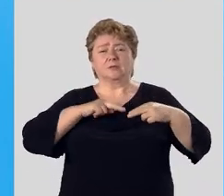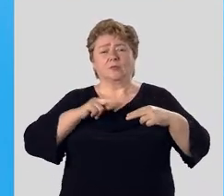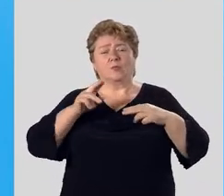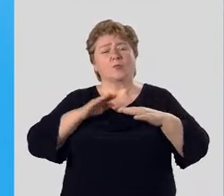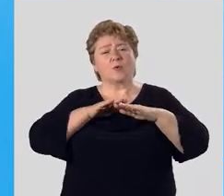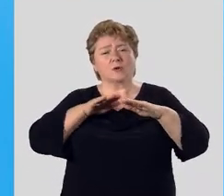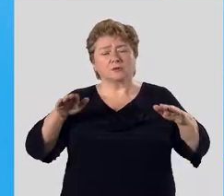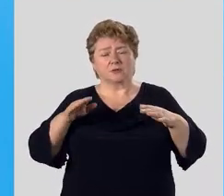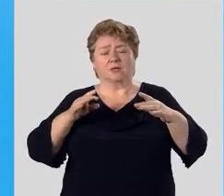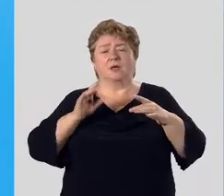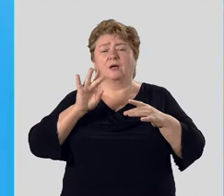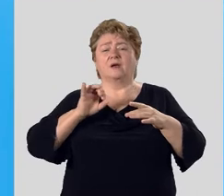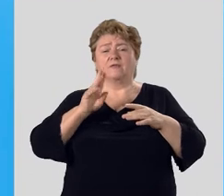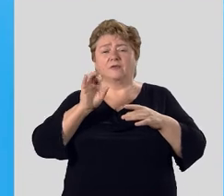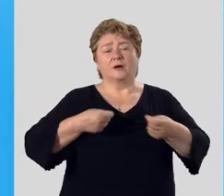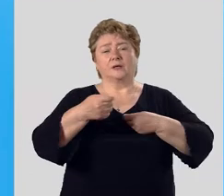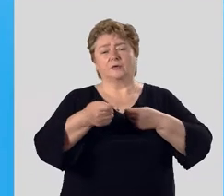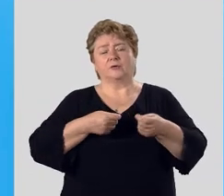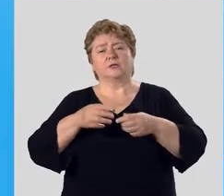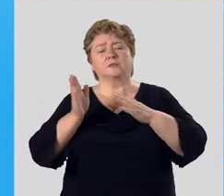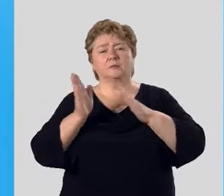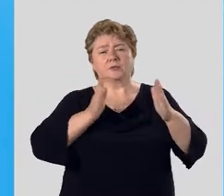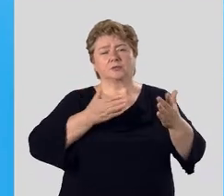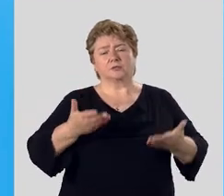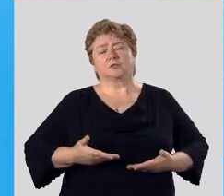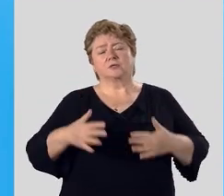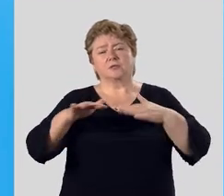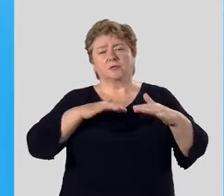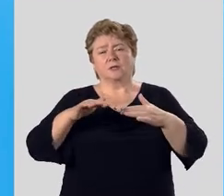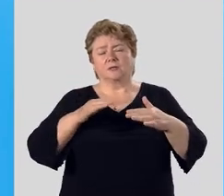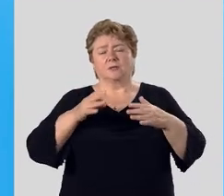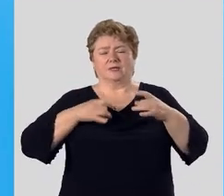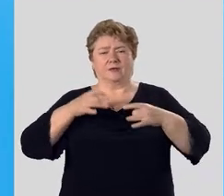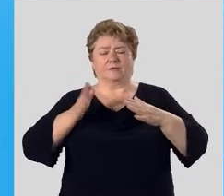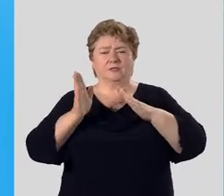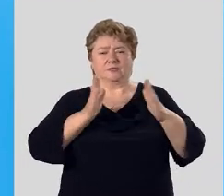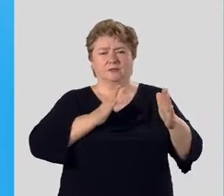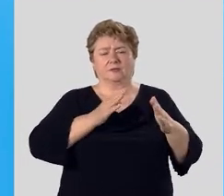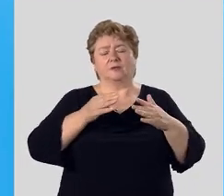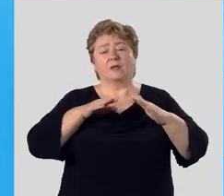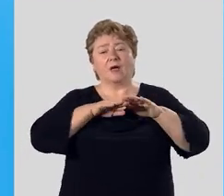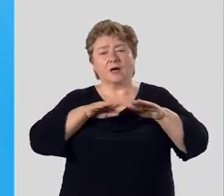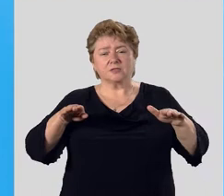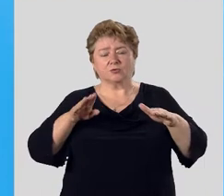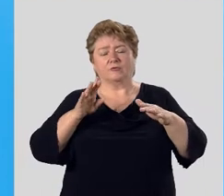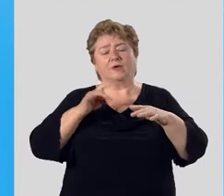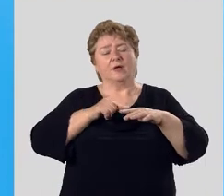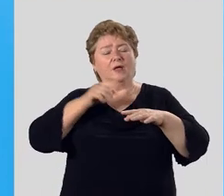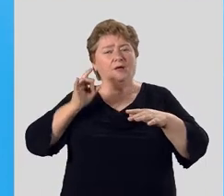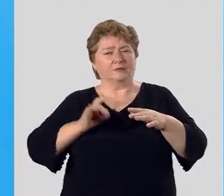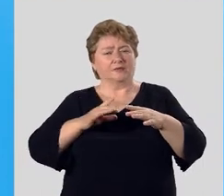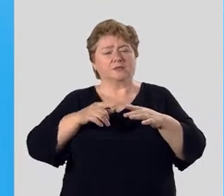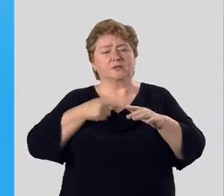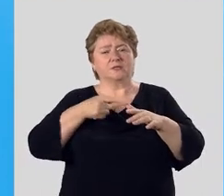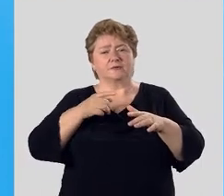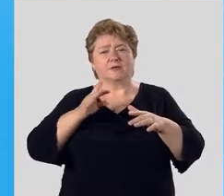по принципу рефлекса. Регуляция процессов жизнедеятельности нервной системы на основе рефлекса